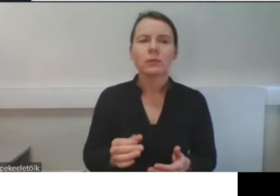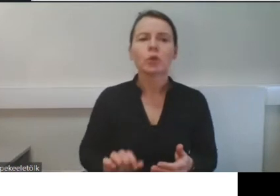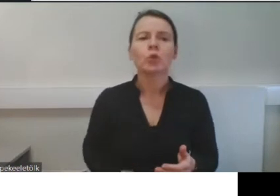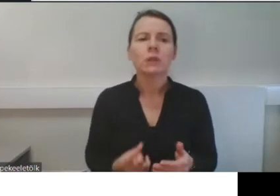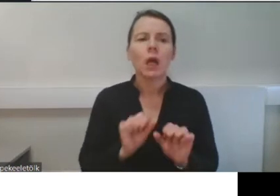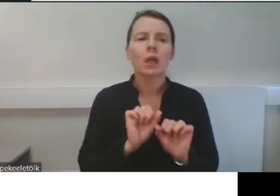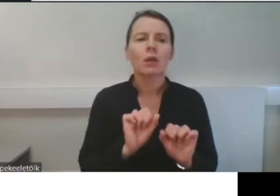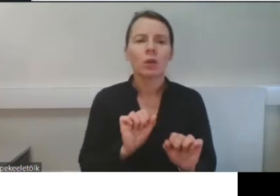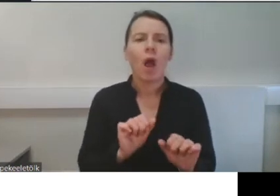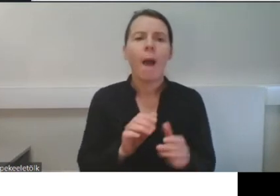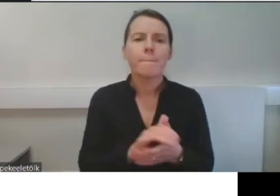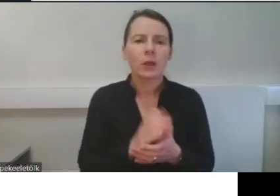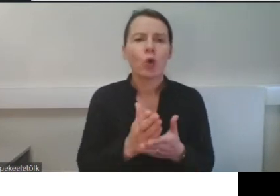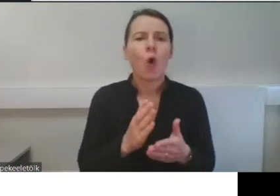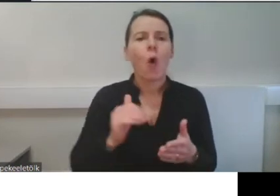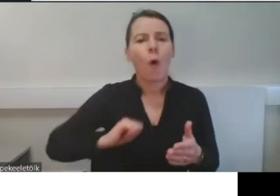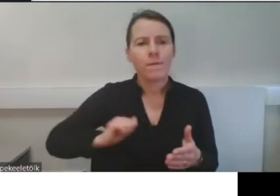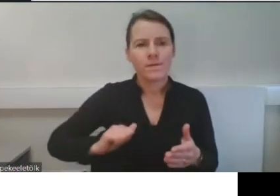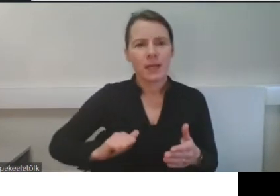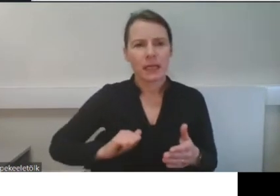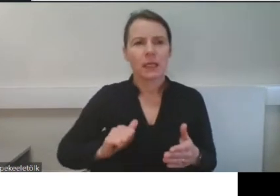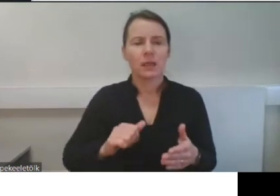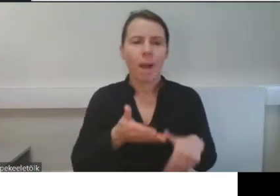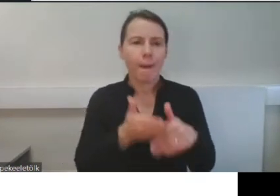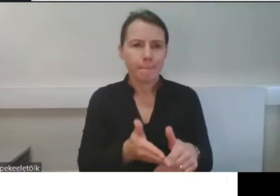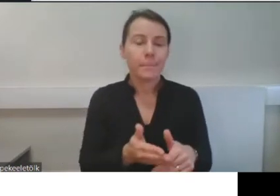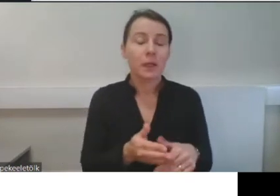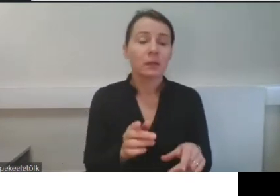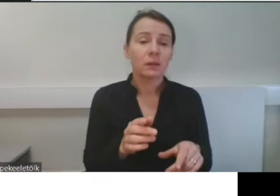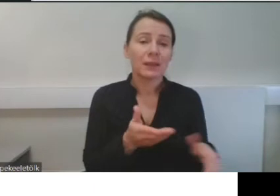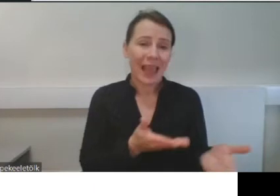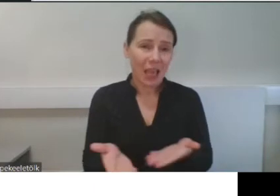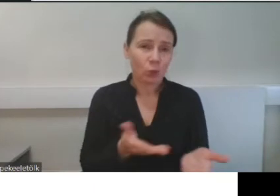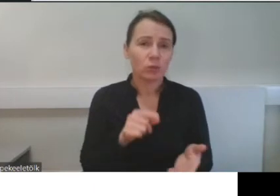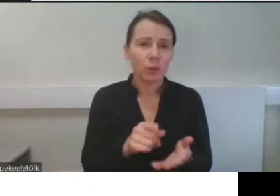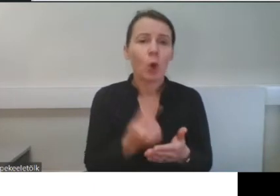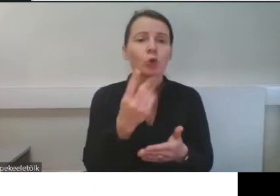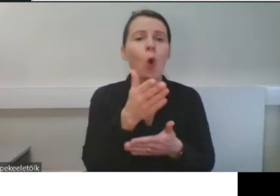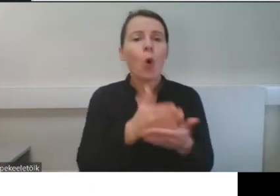kus me oleme vaadanud siis alates 2020. aasta maikuust pöördumiste